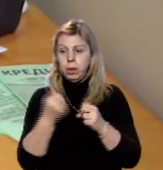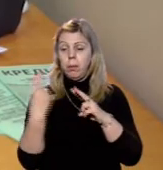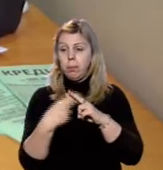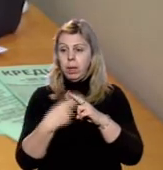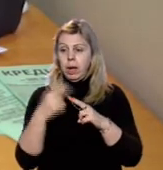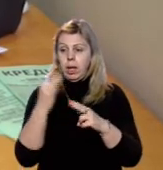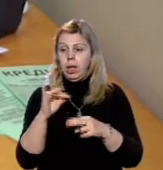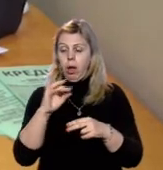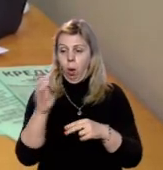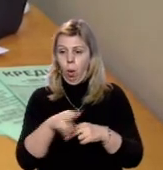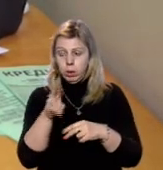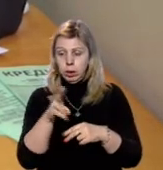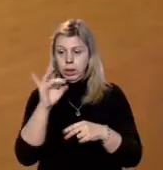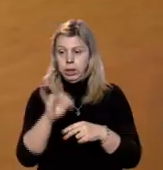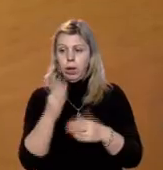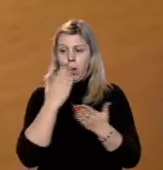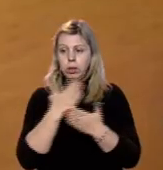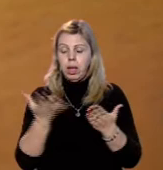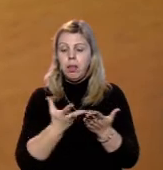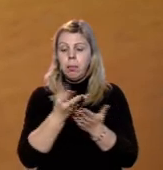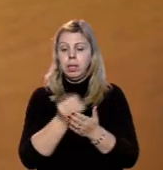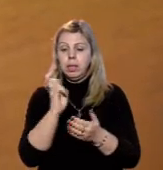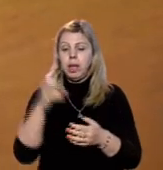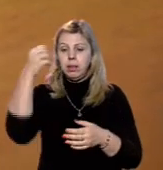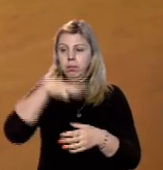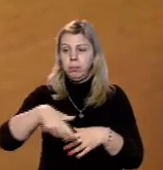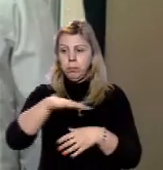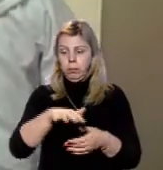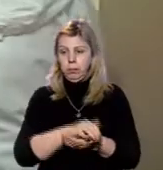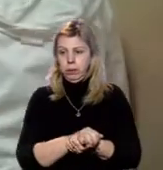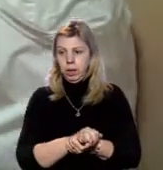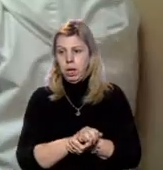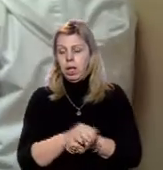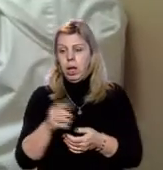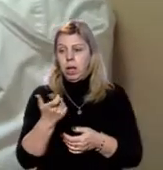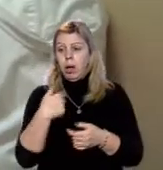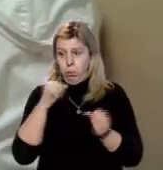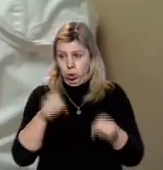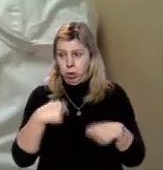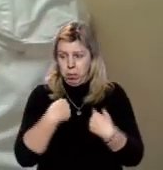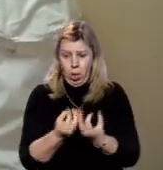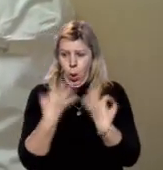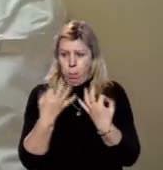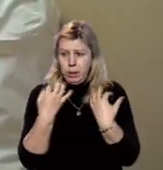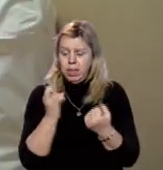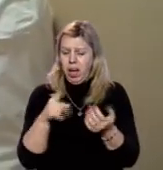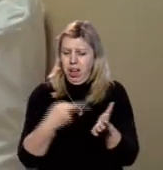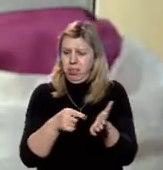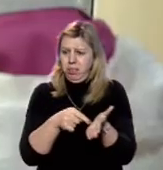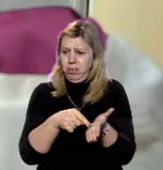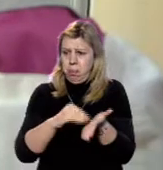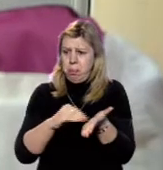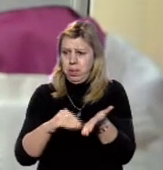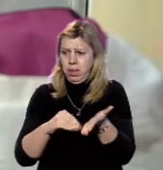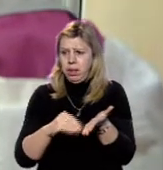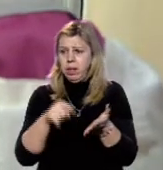пільги, ідентифікаційний код та останні платіжки за комунальні послуги. А можете мені хоча б об'яснити, як оце от заповнити?